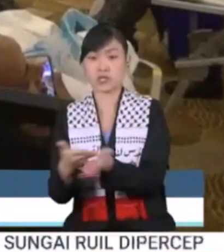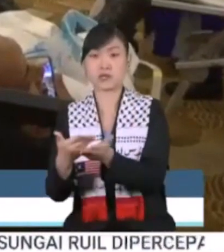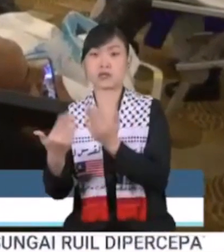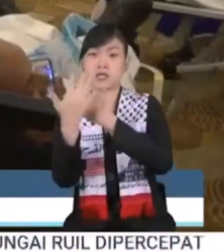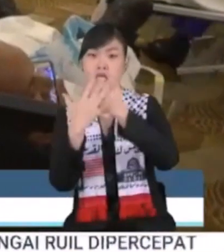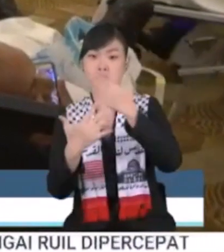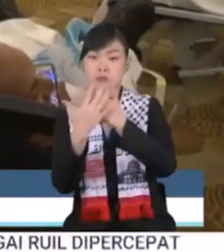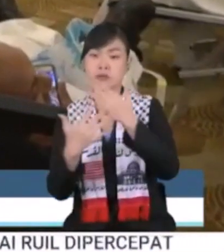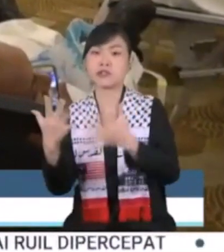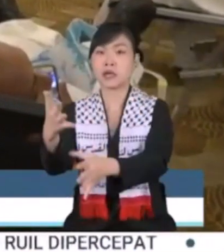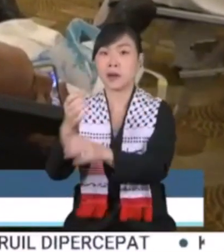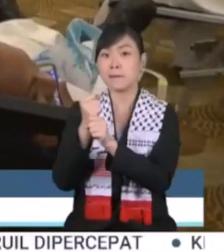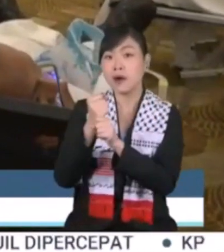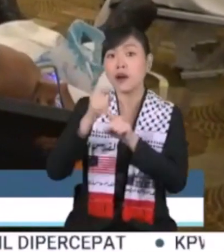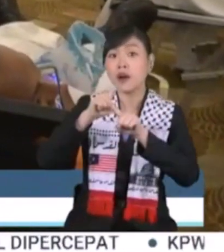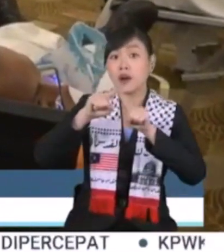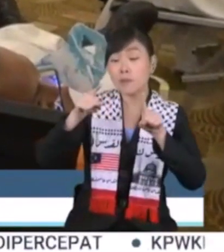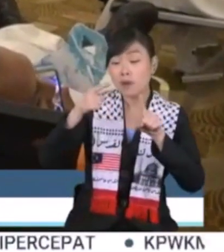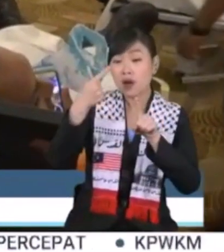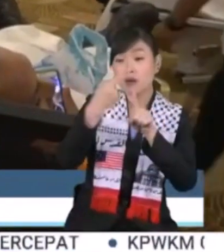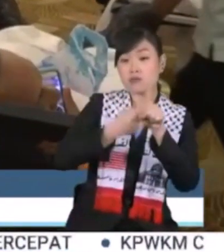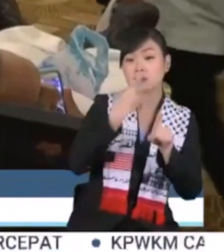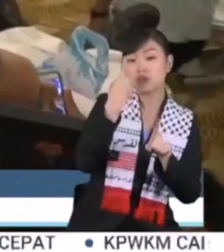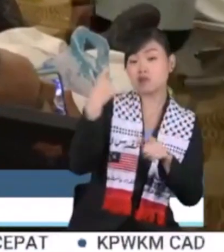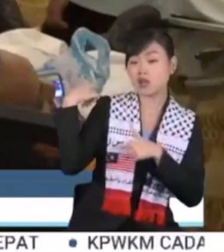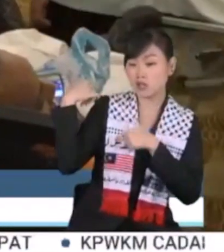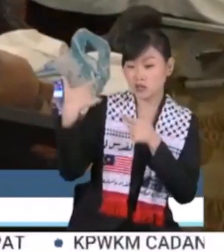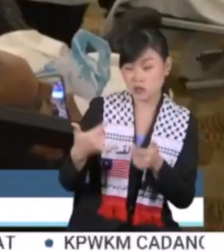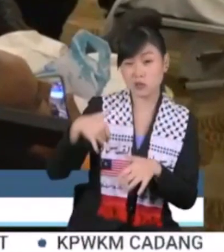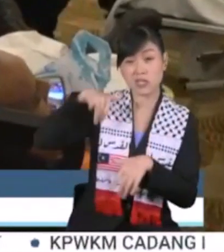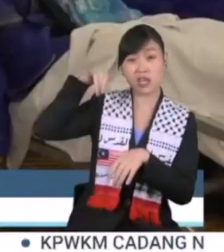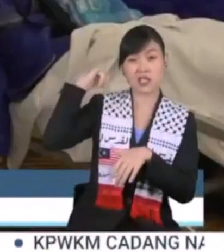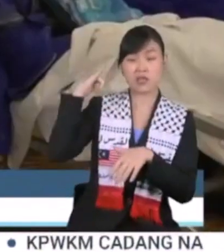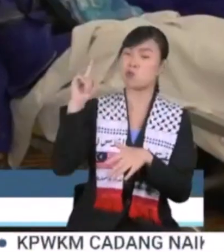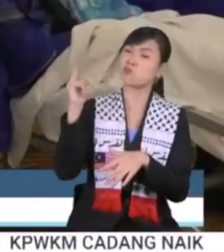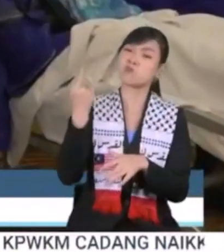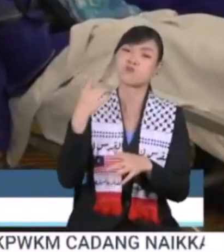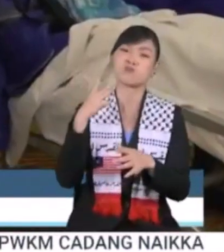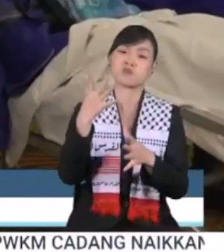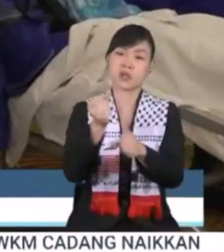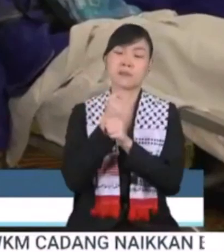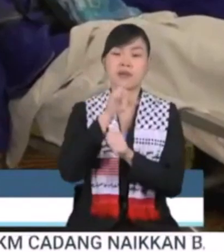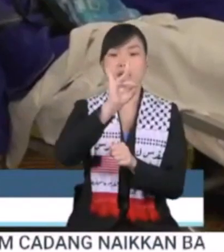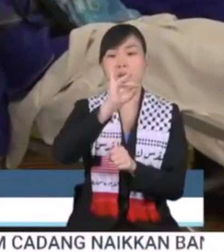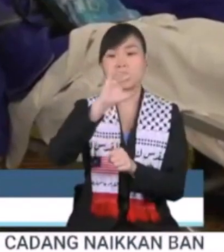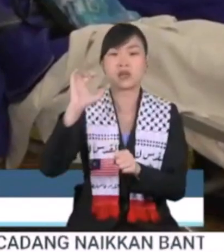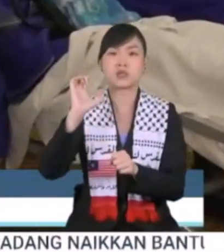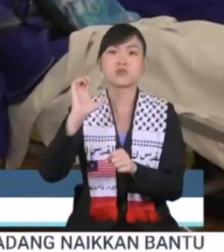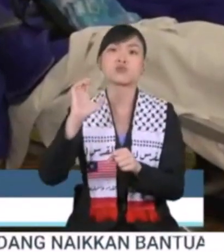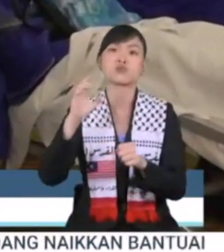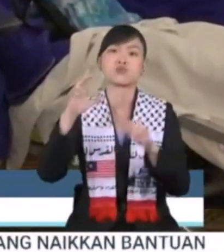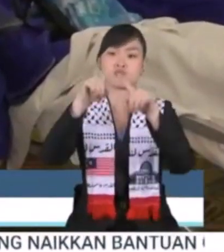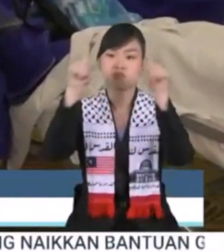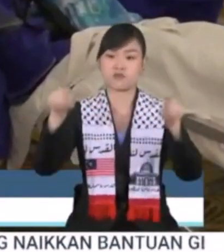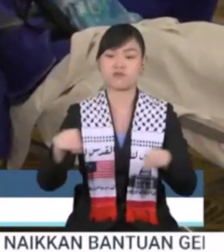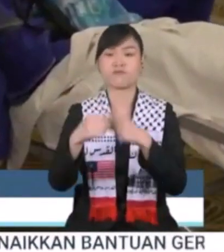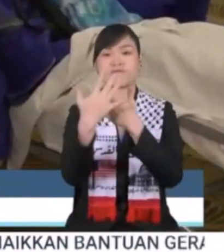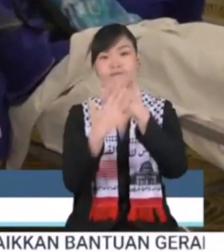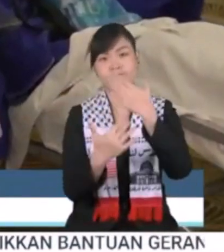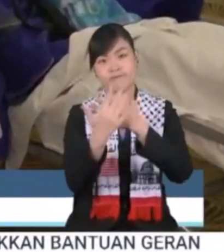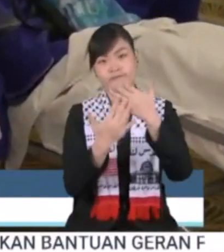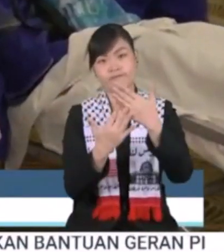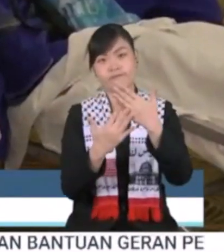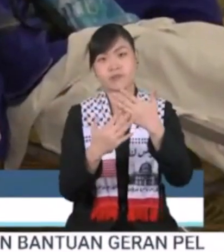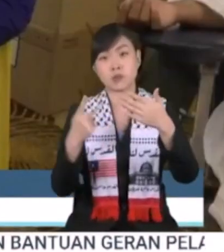bulan. Namun pada Februari hingga semalam, hanya sekitar 800 beg darah berjaya dikumpul. Program derma darah di masjid akan